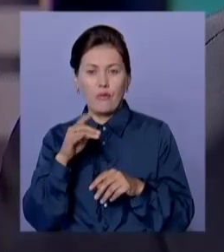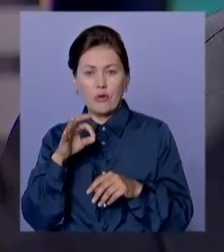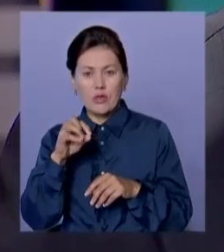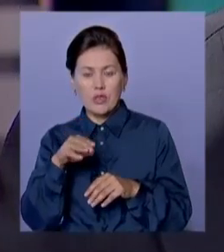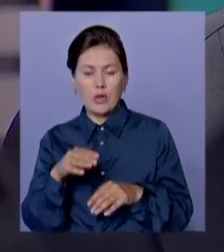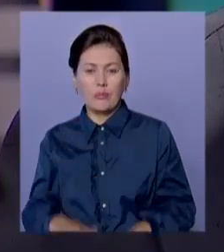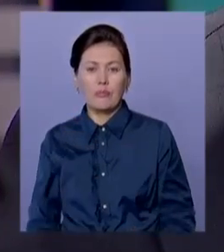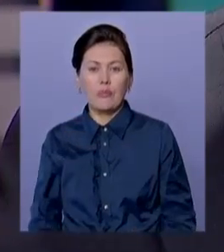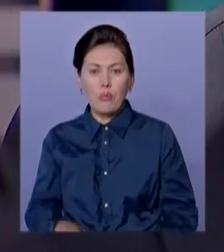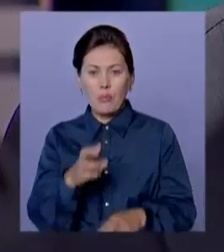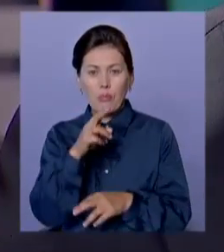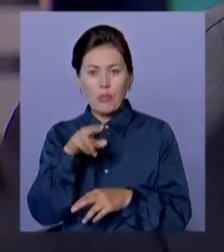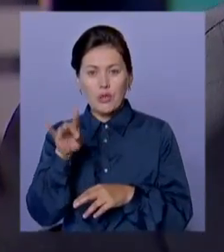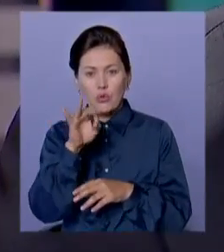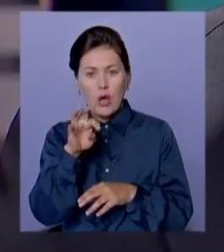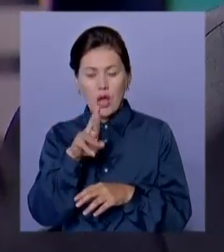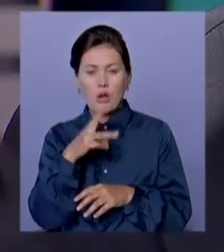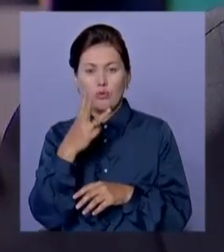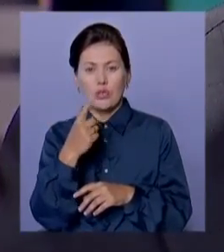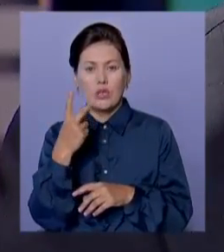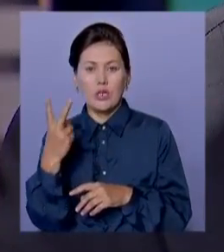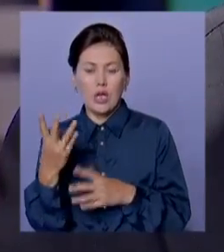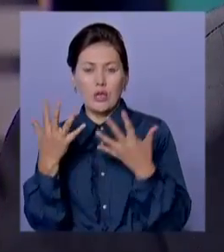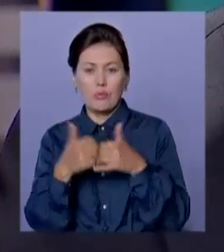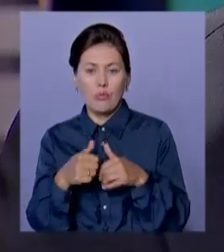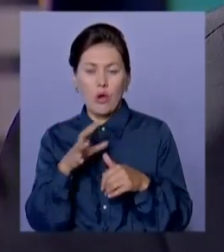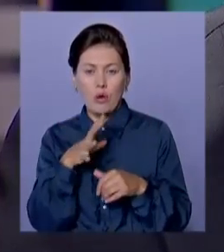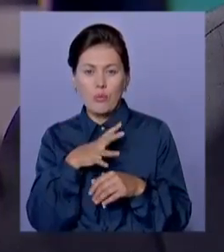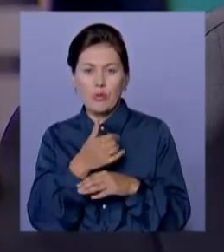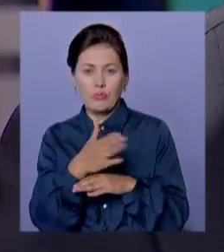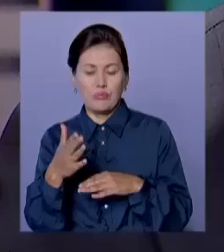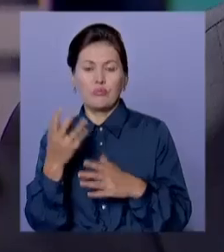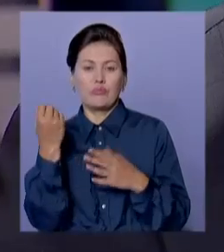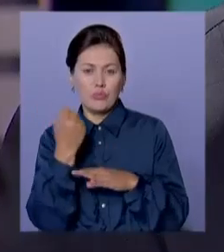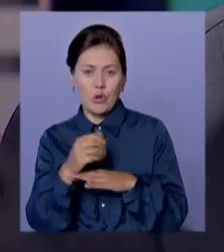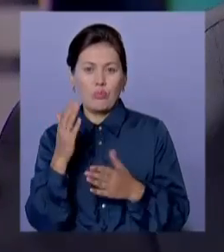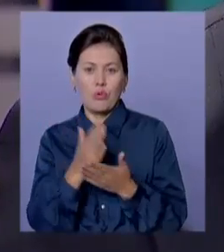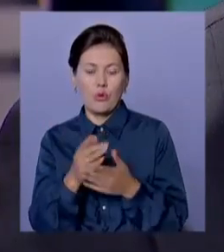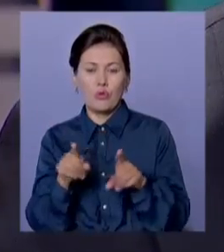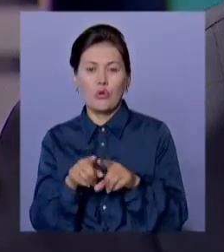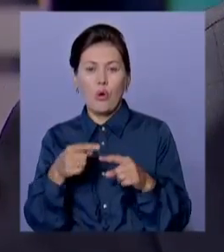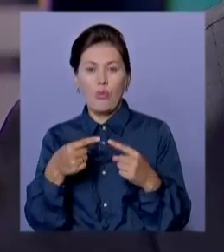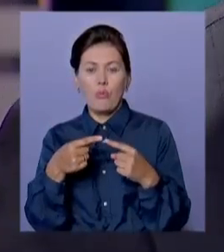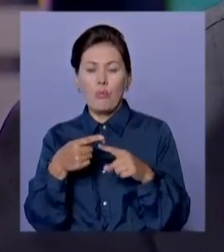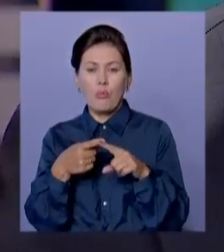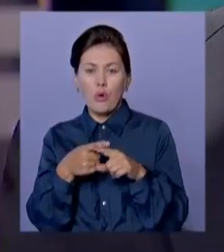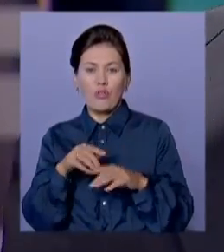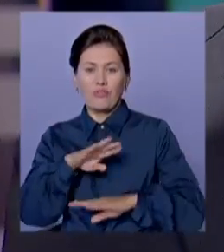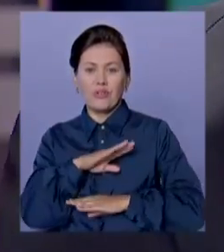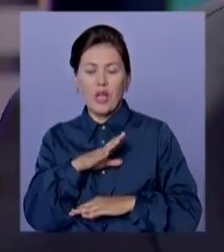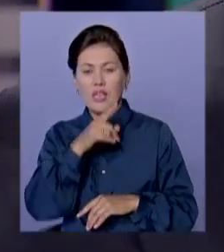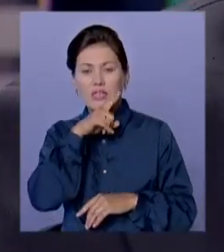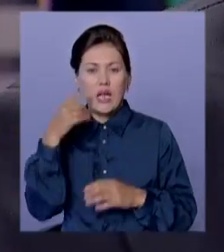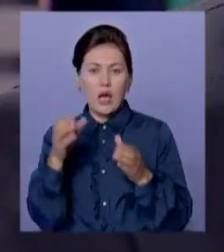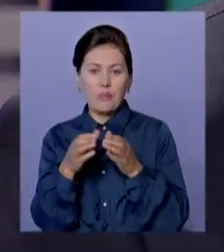сіздер Португалияны жеңдіңіздер. Иә, 3-2 есебімен Португалияны ұтқан болатынбыз. Сөйтіп полуфиналда, сөйтіп Ресей